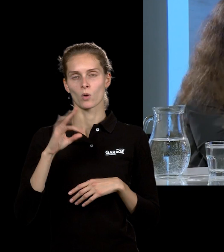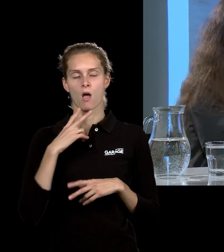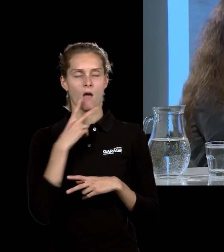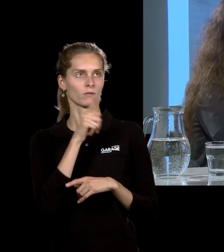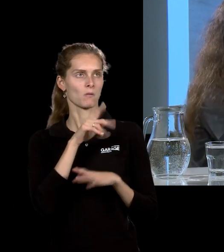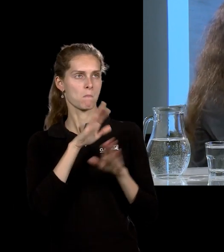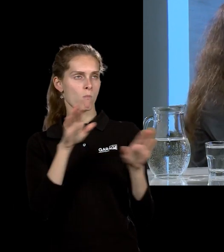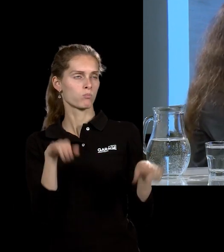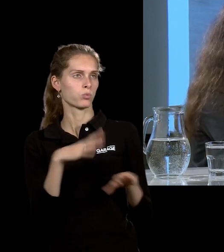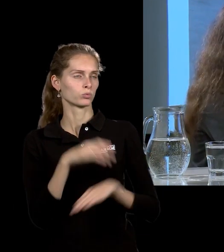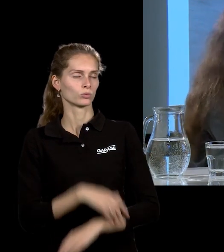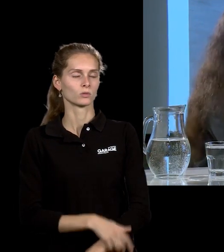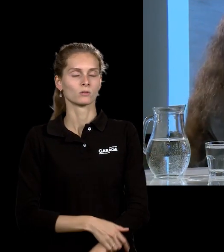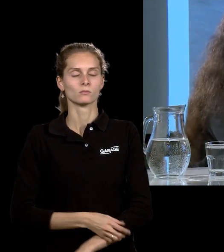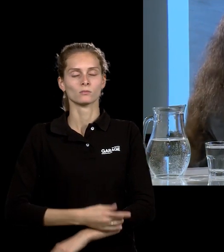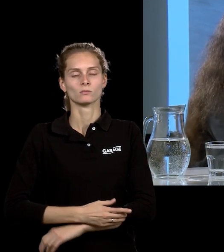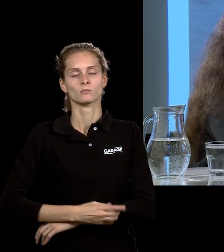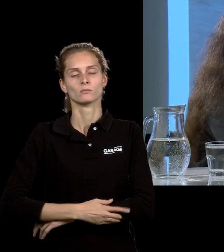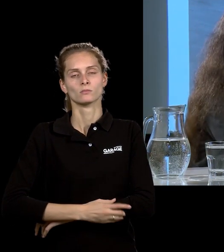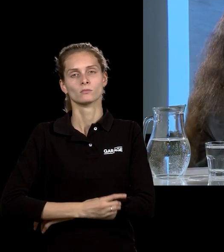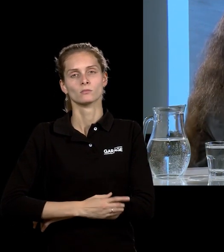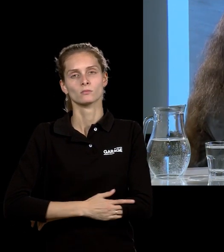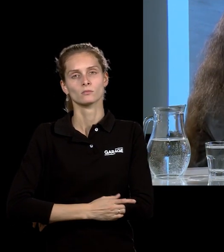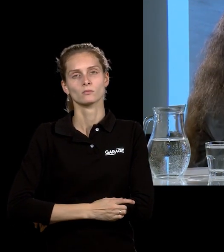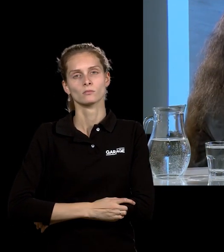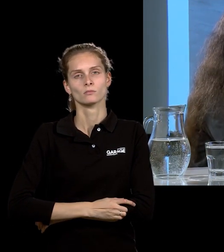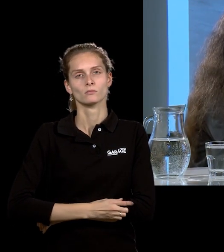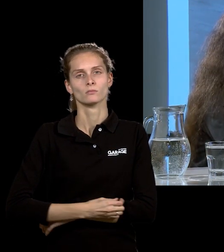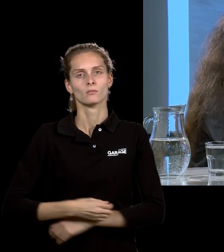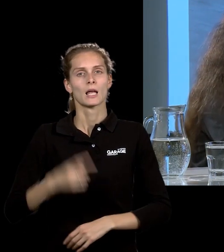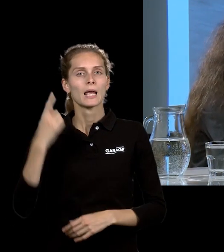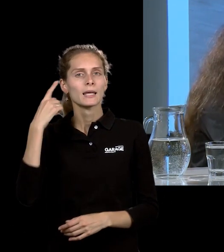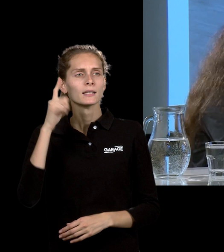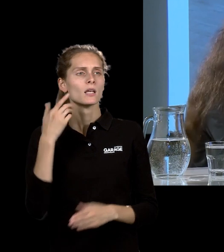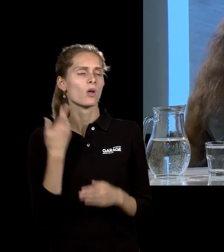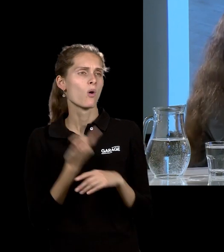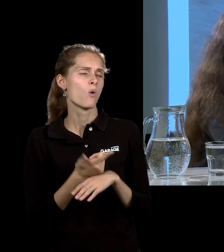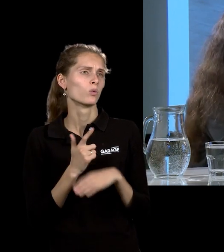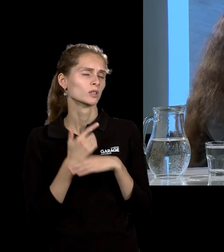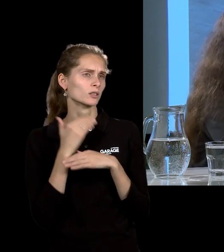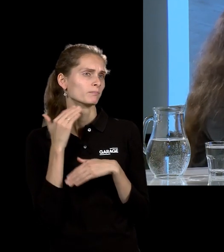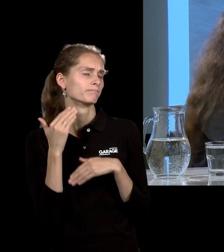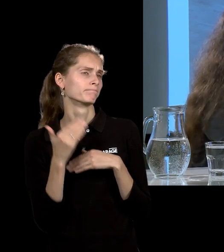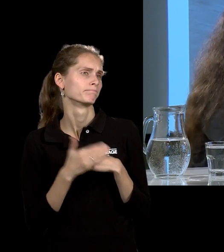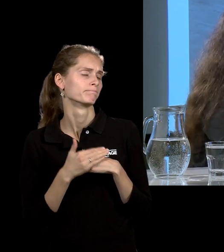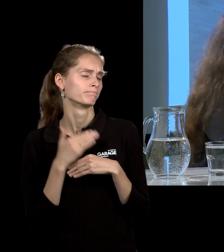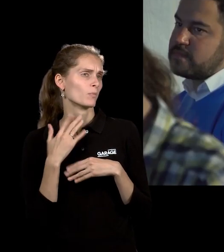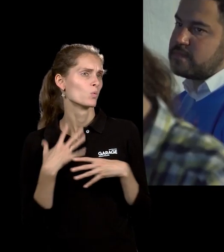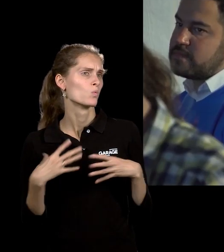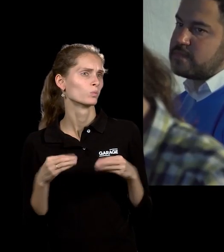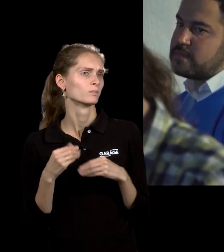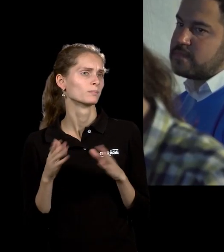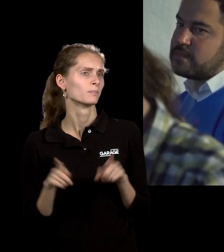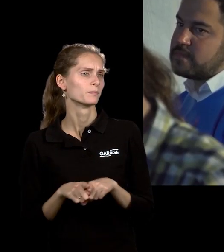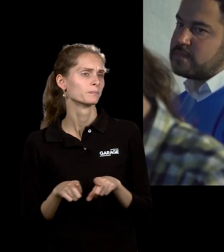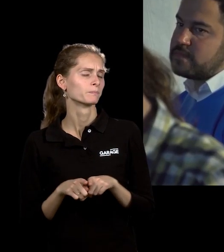пустота. Идея довольно общая для того времени, что-то похожее чуть раньше, чуть позже, в зависимости от источников, во